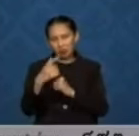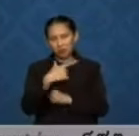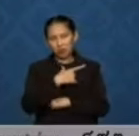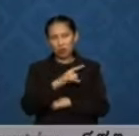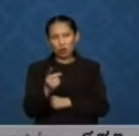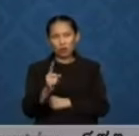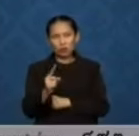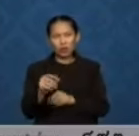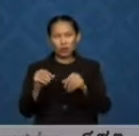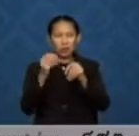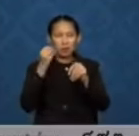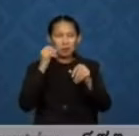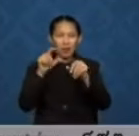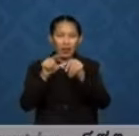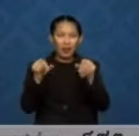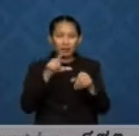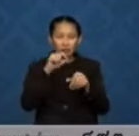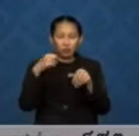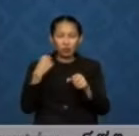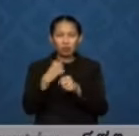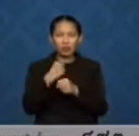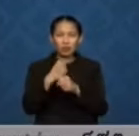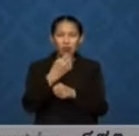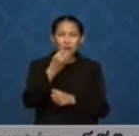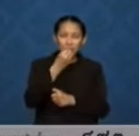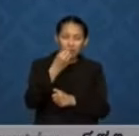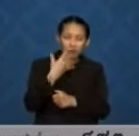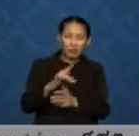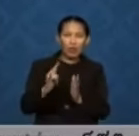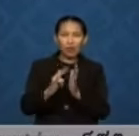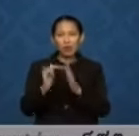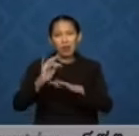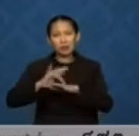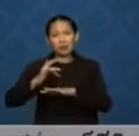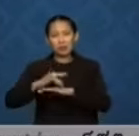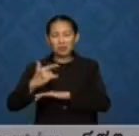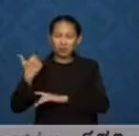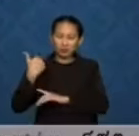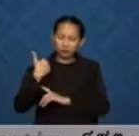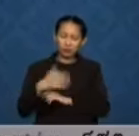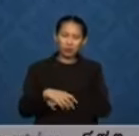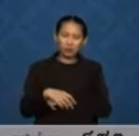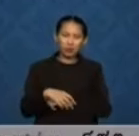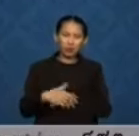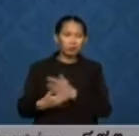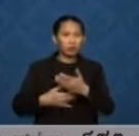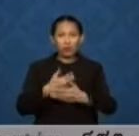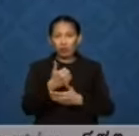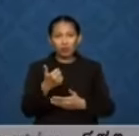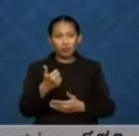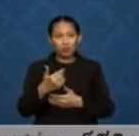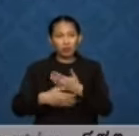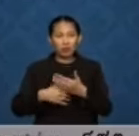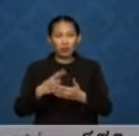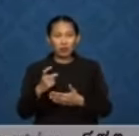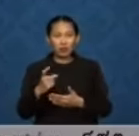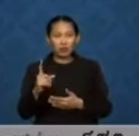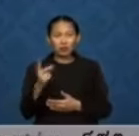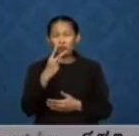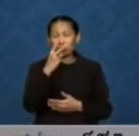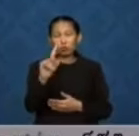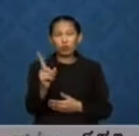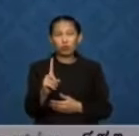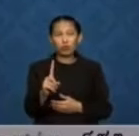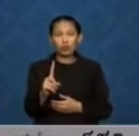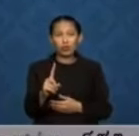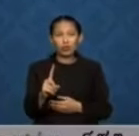เอารังนกไปประกอบอาหารและใช้เป็นยาสมุนไพรค่ะธุรกิจดีไม่ดีค่ะได้ไม่ได้ค่ะทุกท่านจะดูกันง่